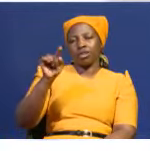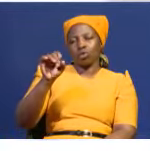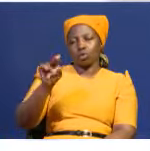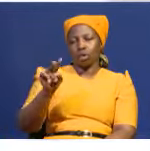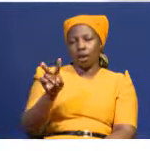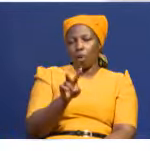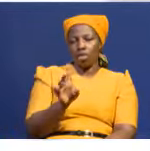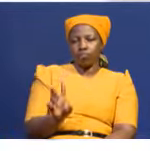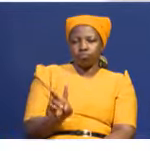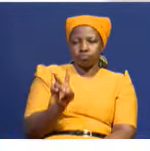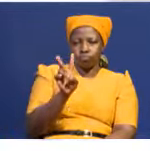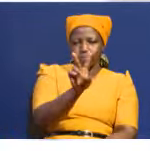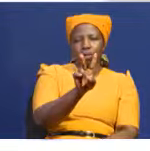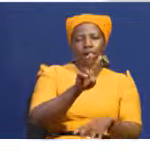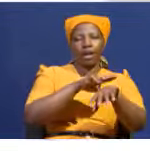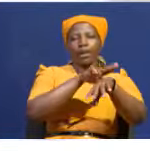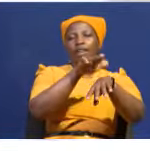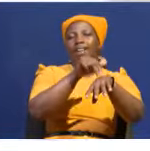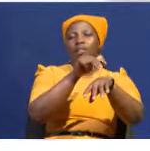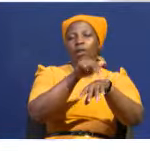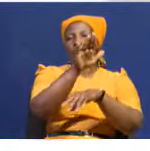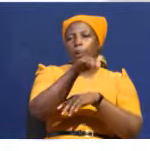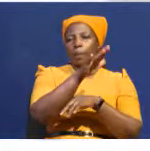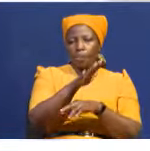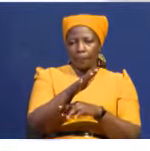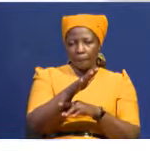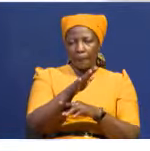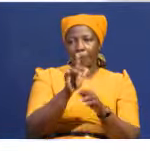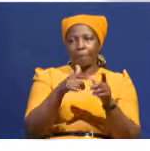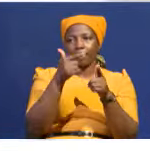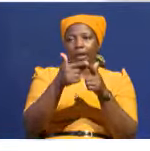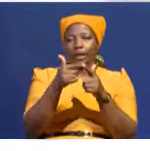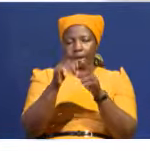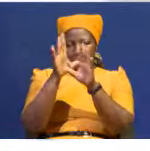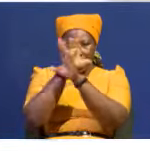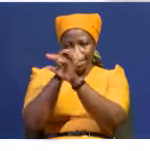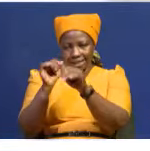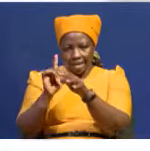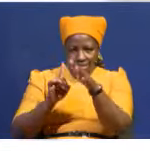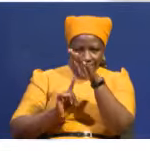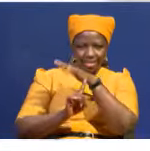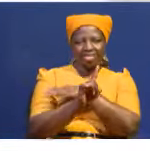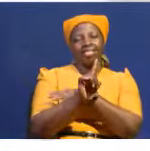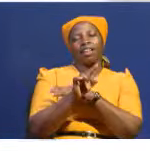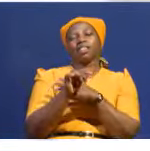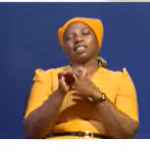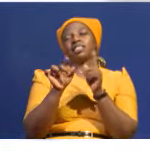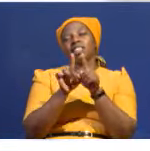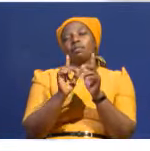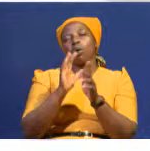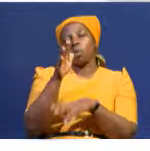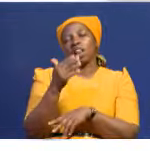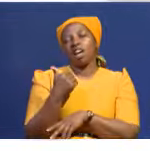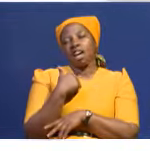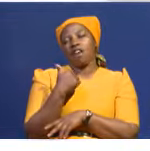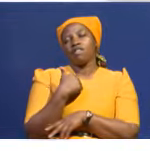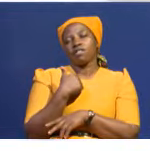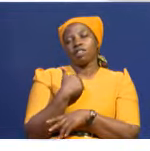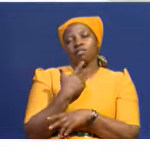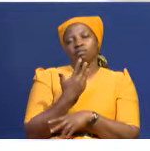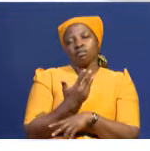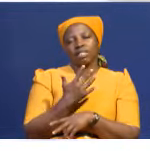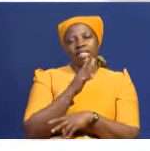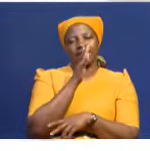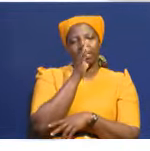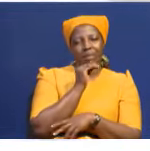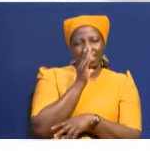bunge la kitaifa, alafu kisha rais ataingia pia naye, na kutakuwa tuna mazungumzo mawili matatu kutoka